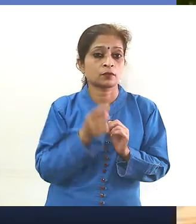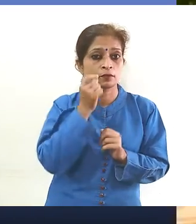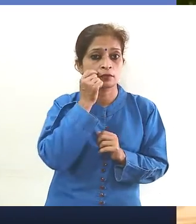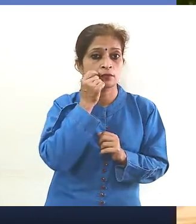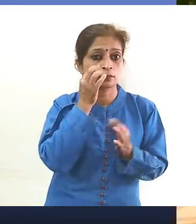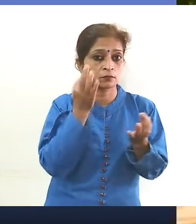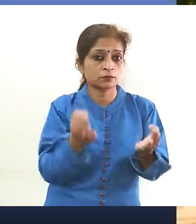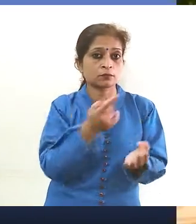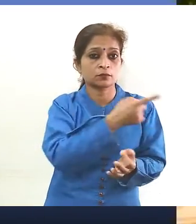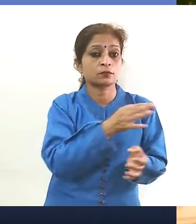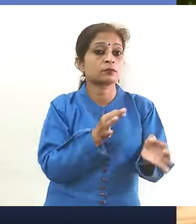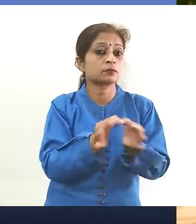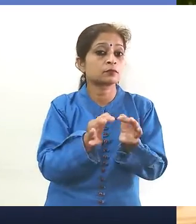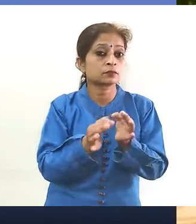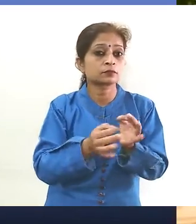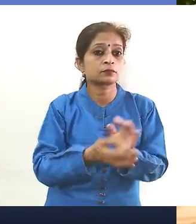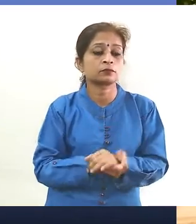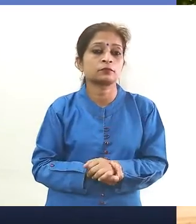तो कुछ आसन ऐसे